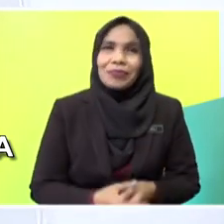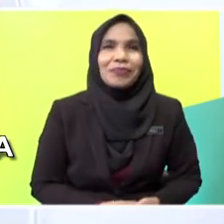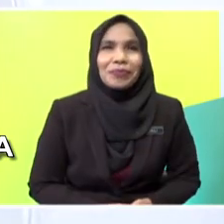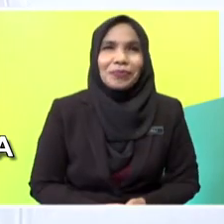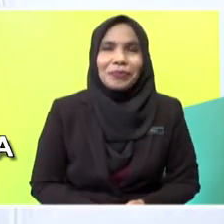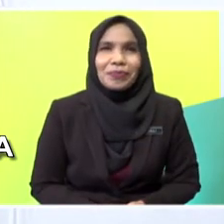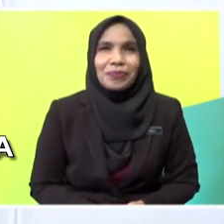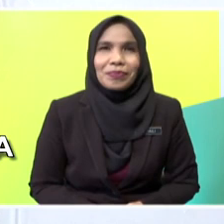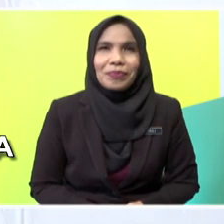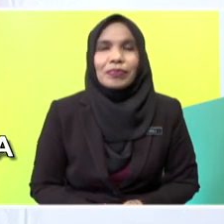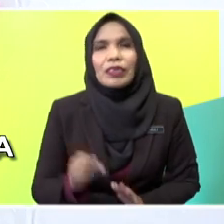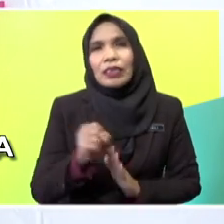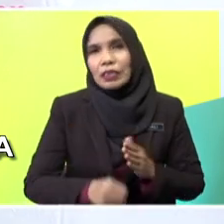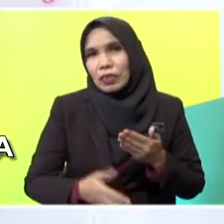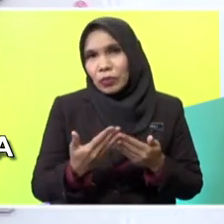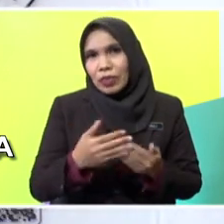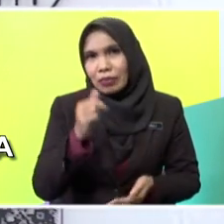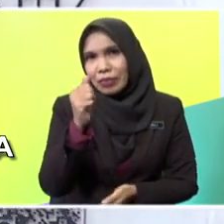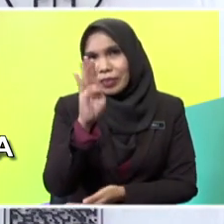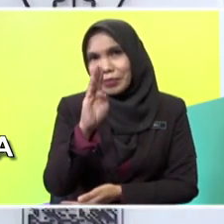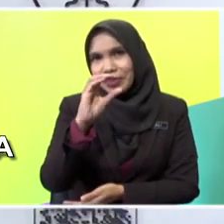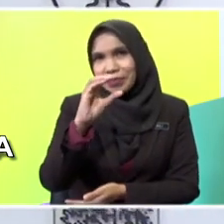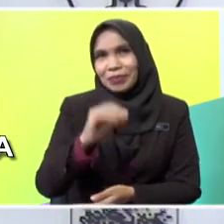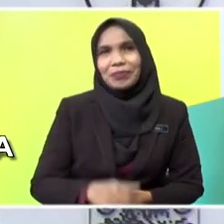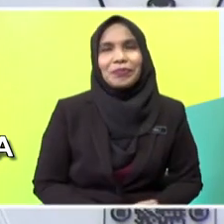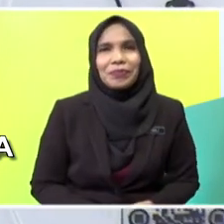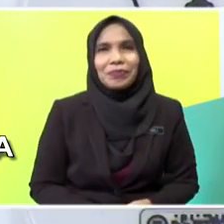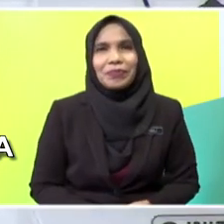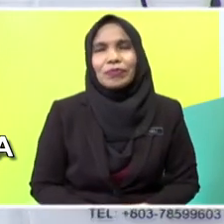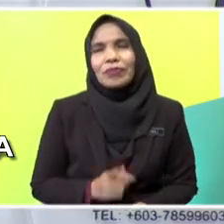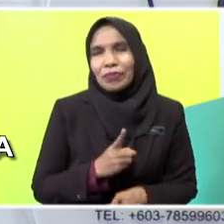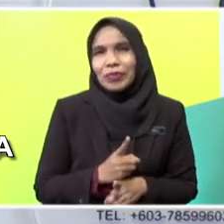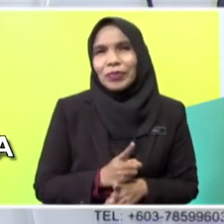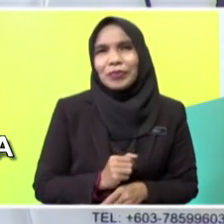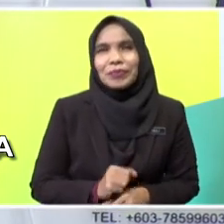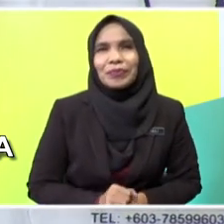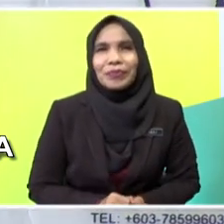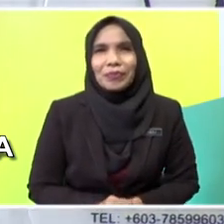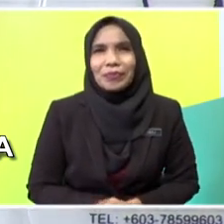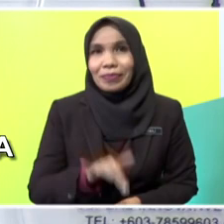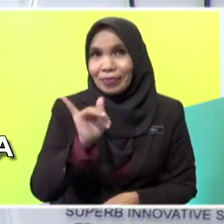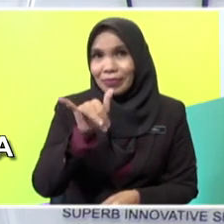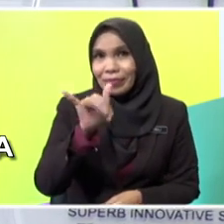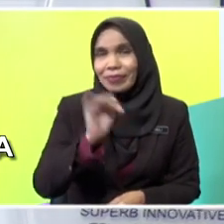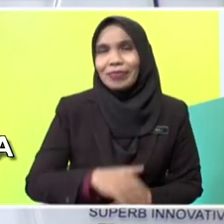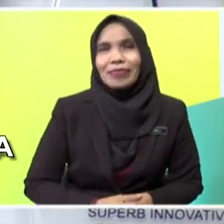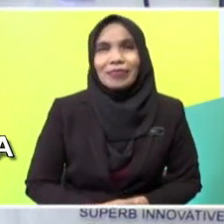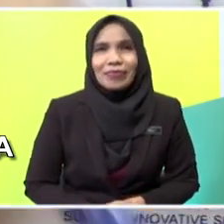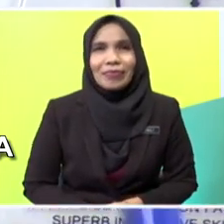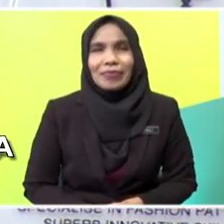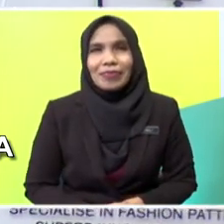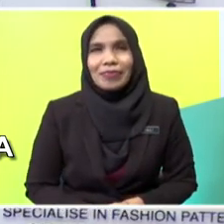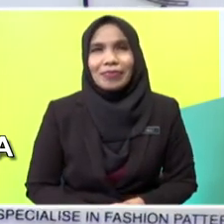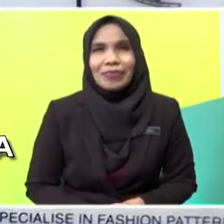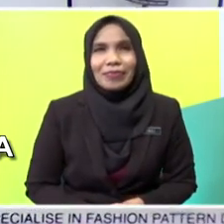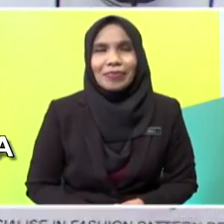Semudah A, B, C. Semudah A, B, C. Betul, saya setujulah cikgu. Cik, bila tu dah tanda